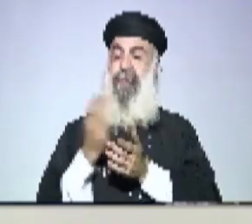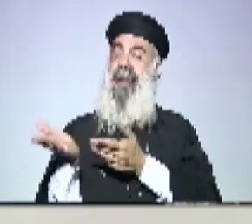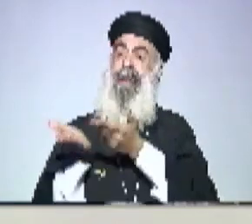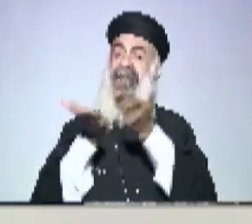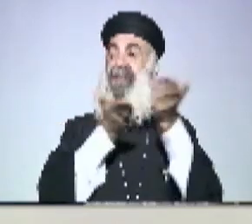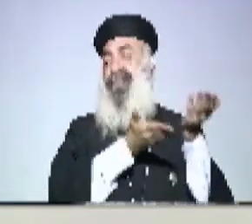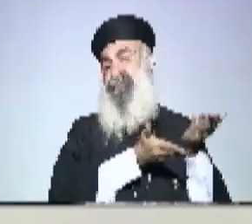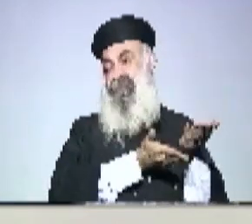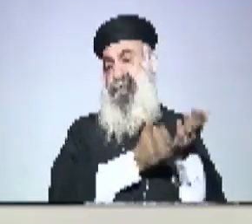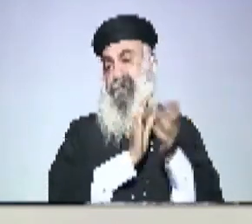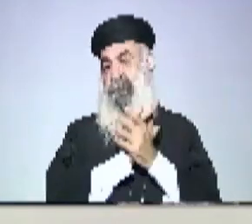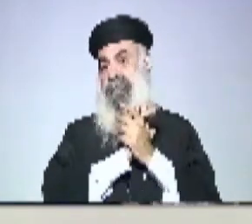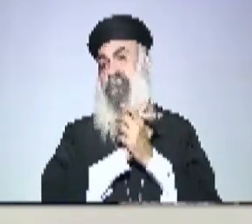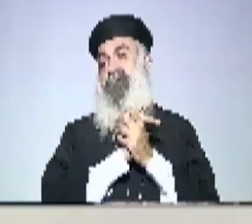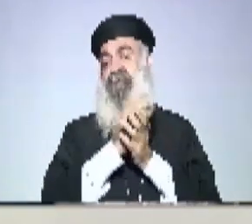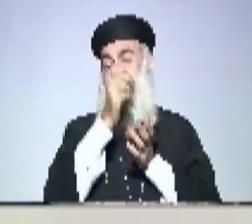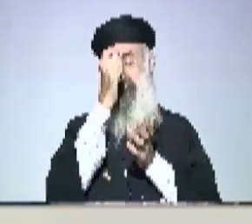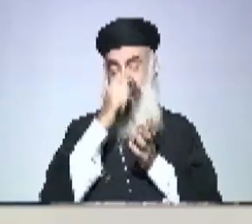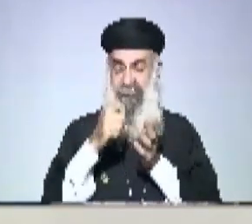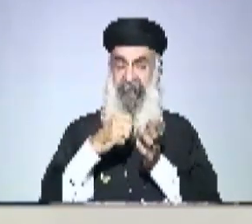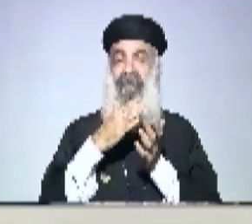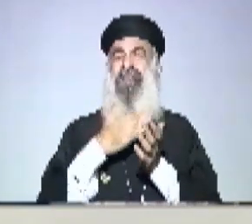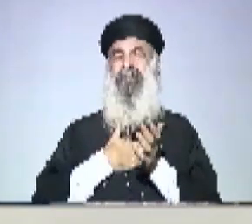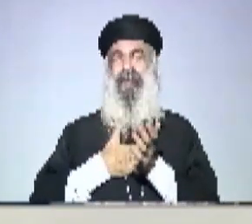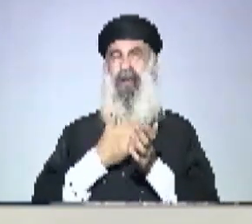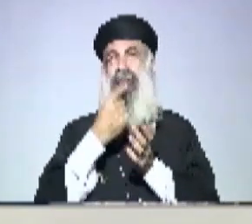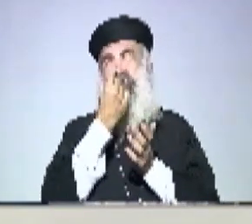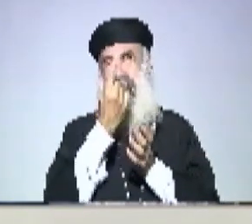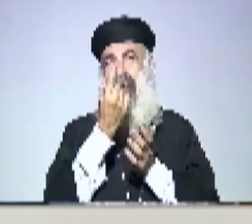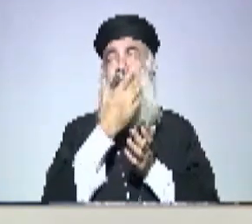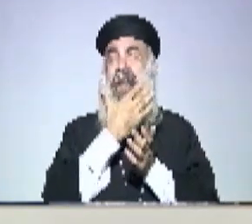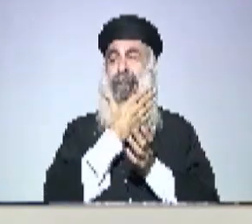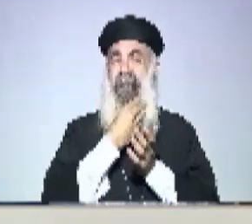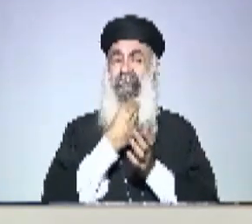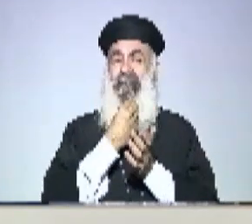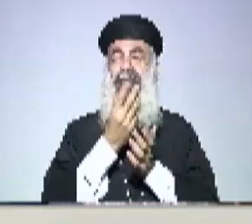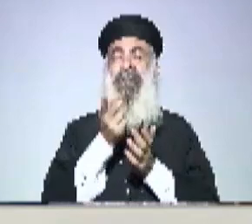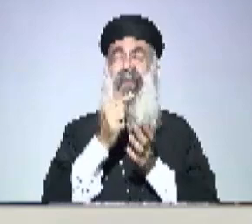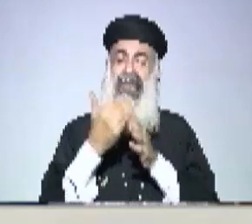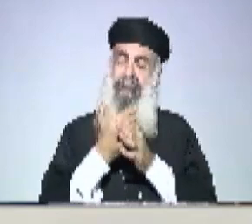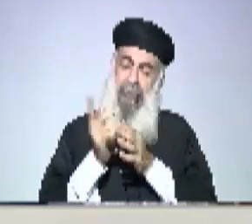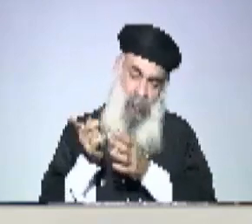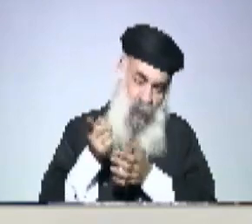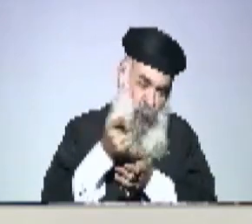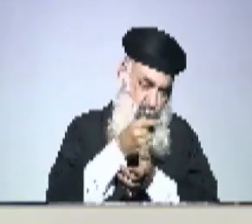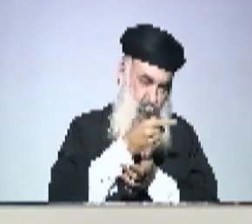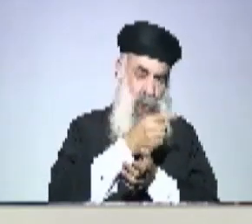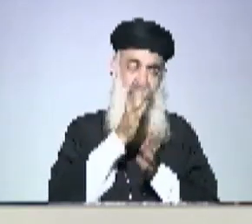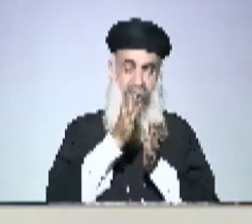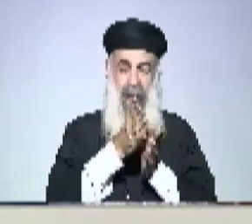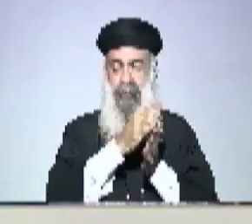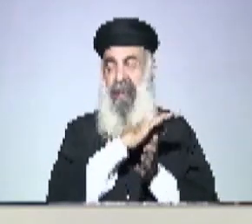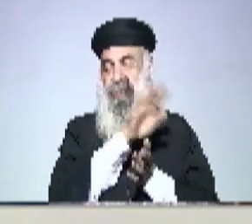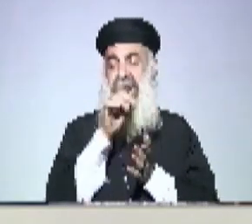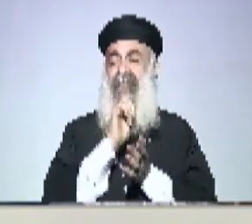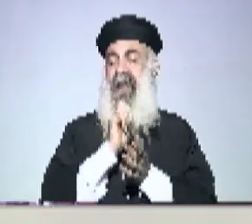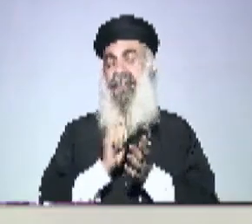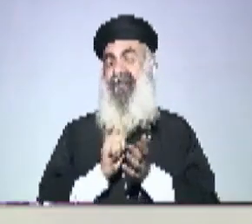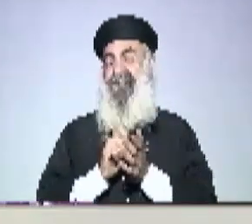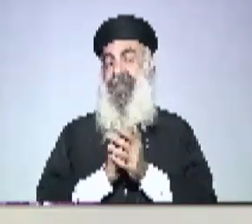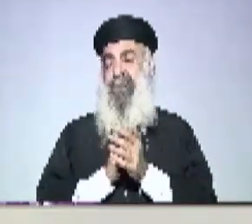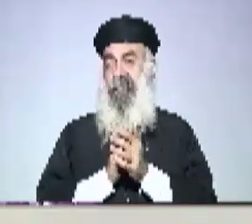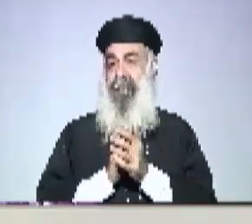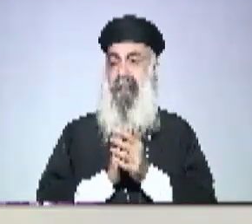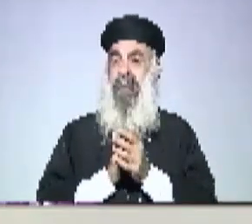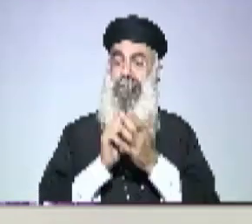الناس فالكنيسه بتستعر في وجه الله من اجل هذه الفئات الضعيفه زي ما